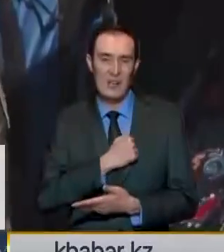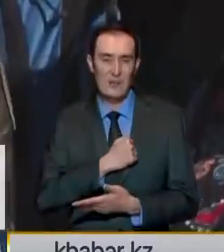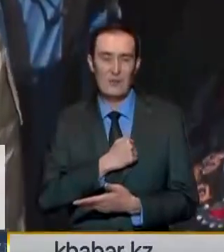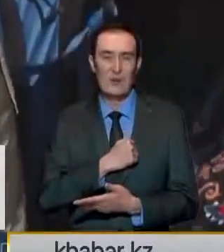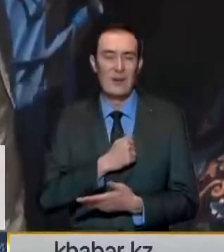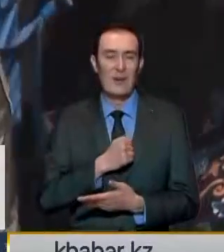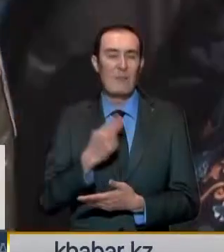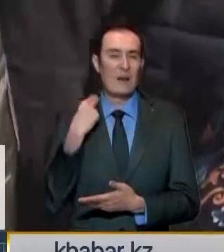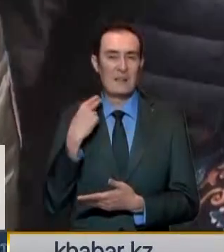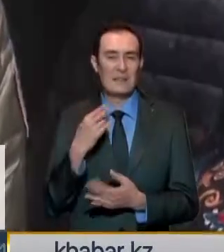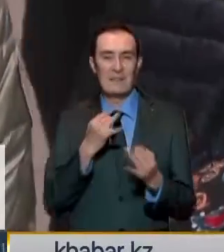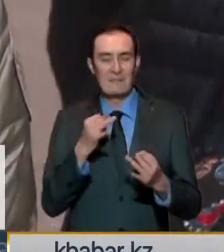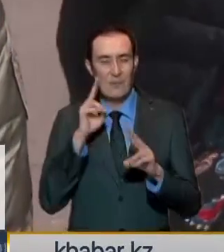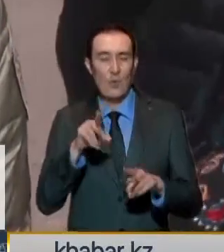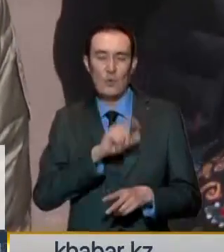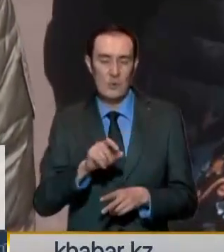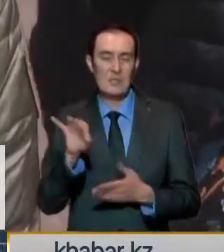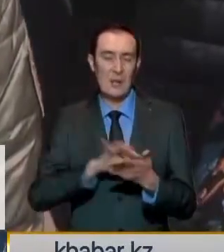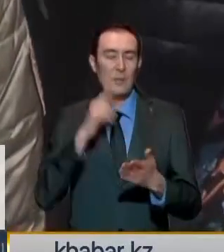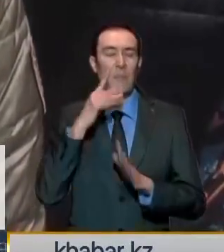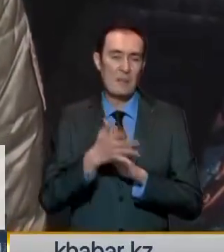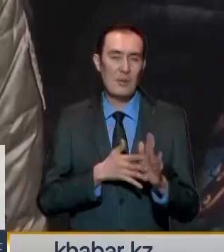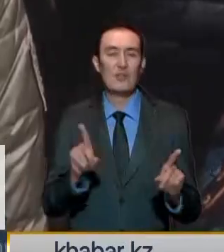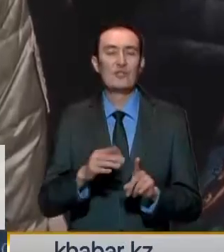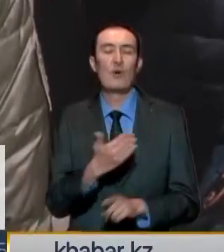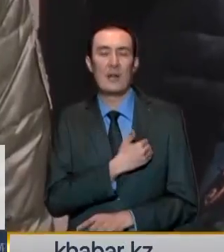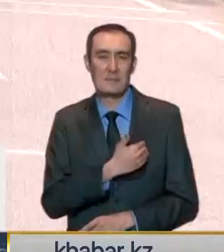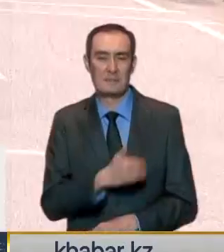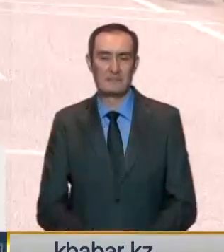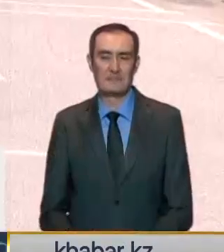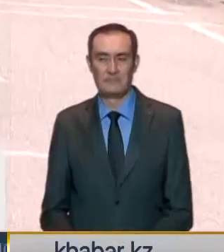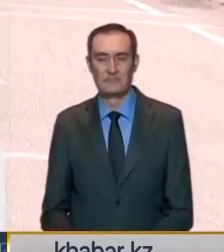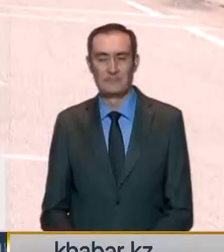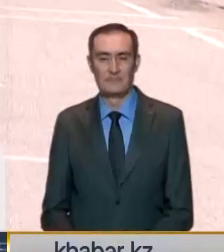хорошо говорим по-английски. Люди, в принципе, сразу понимают, чего мы от них хотим.